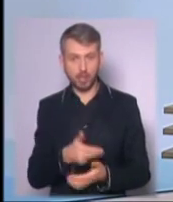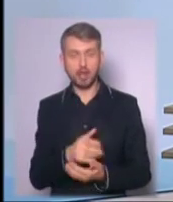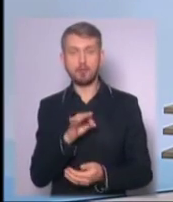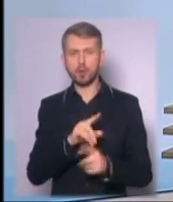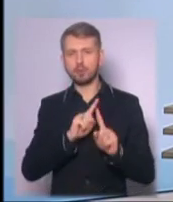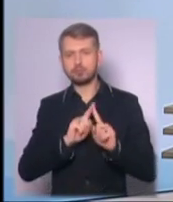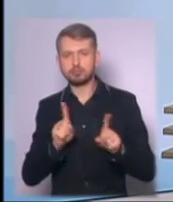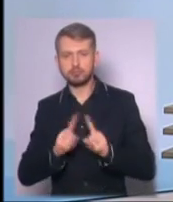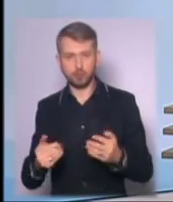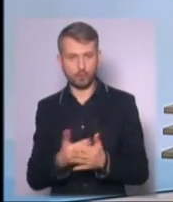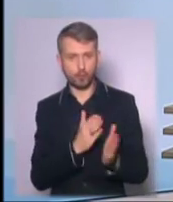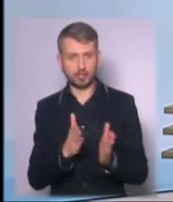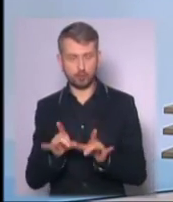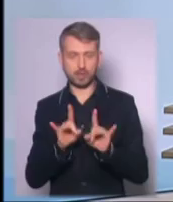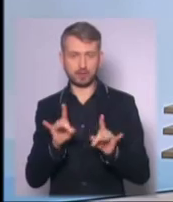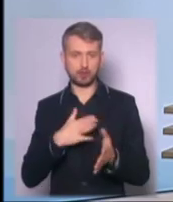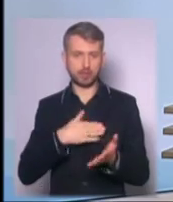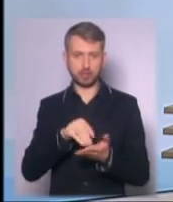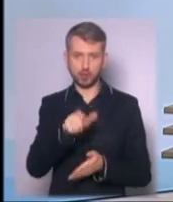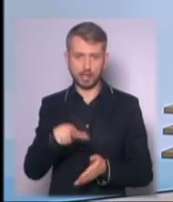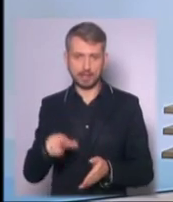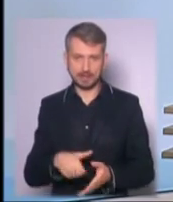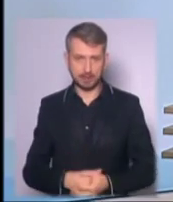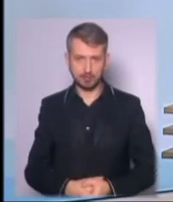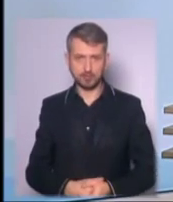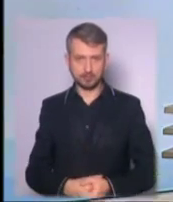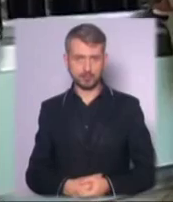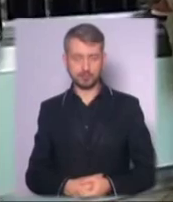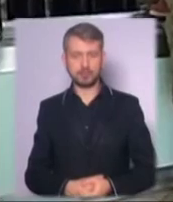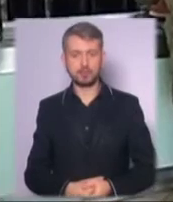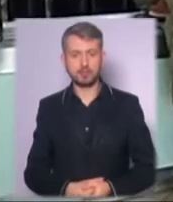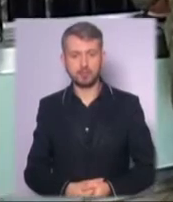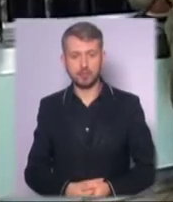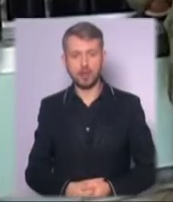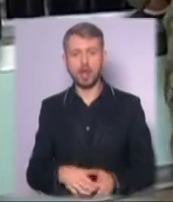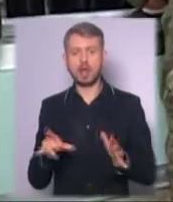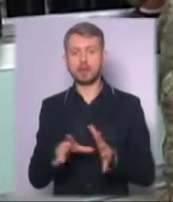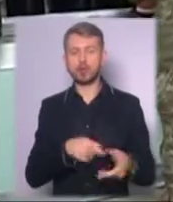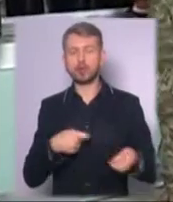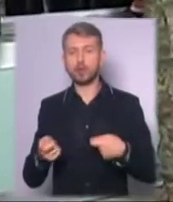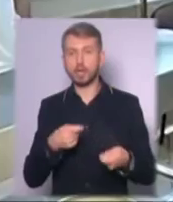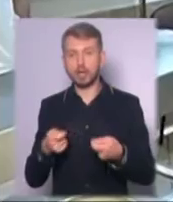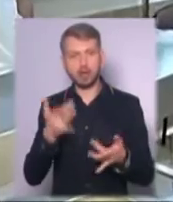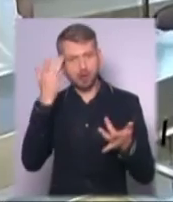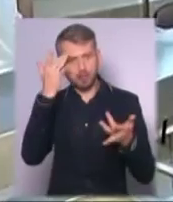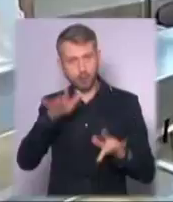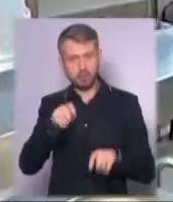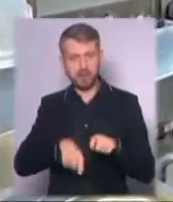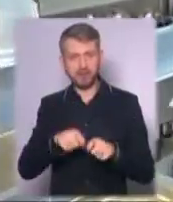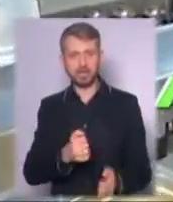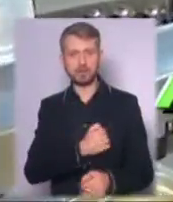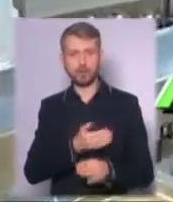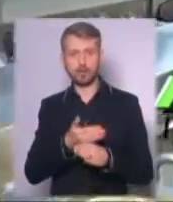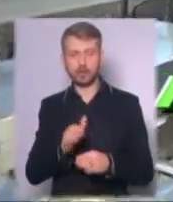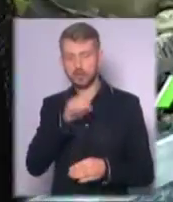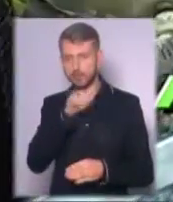тонкощі нової системи розкажуть наші журналісти. Електронні торги, раптові перевірки військових частин.